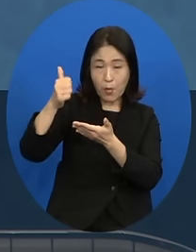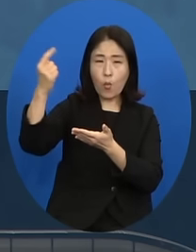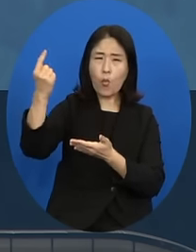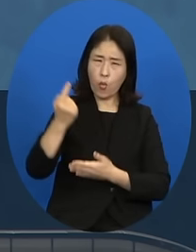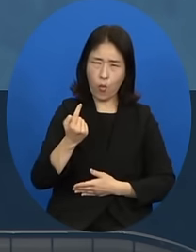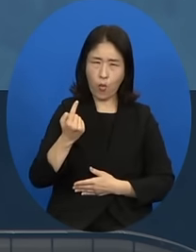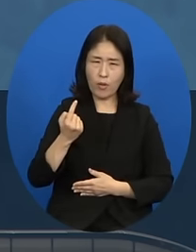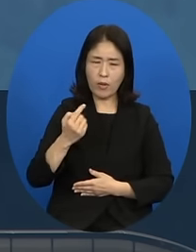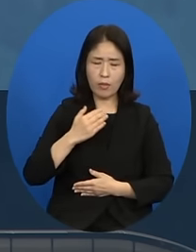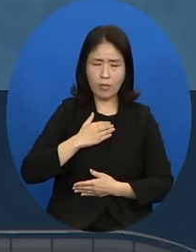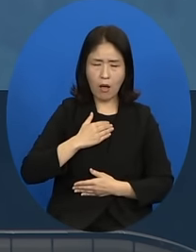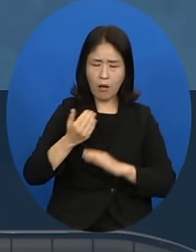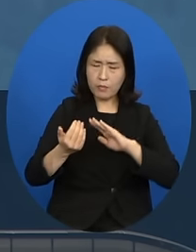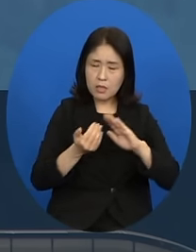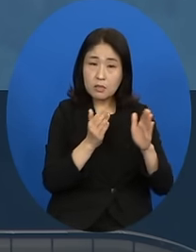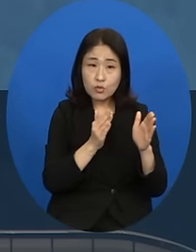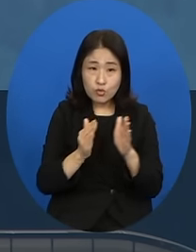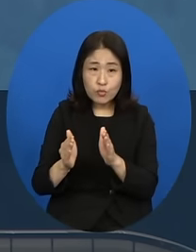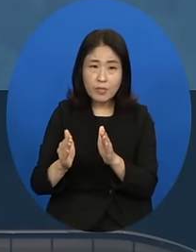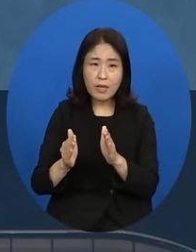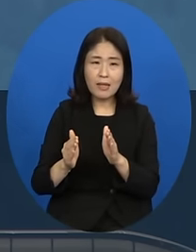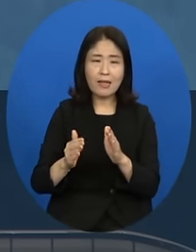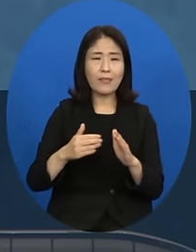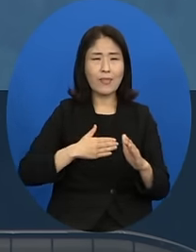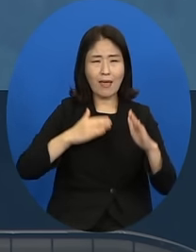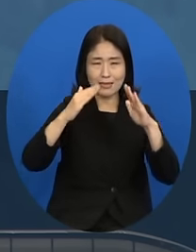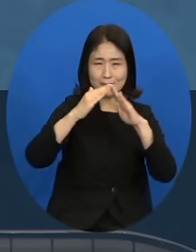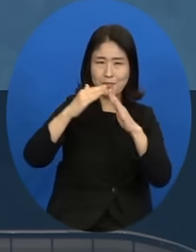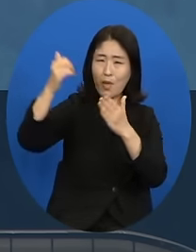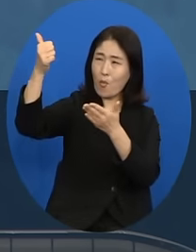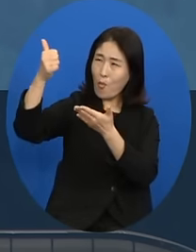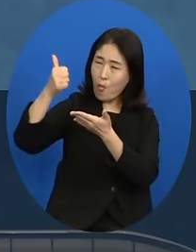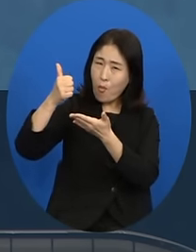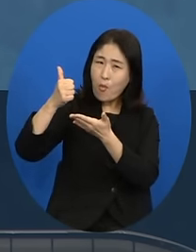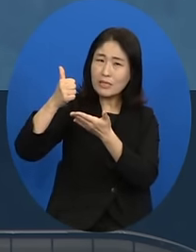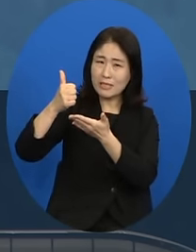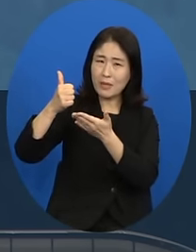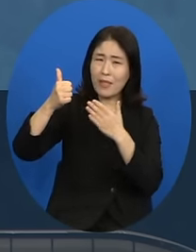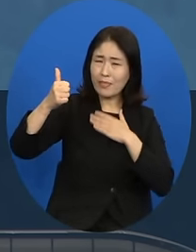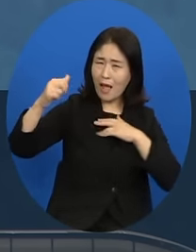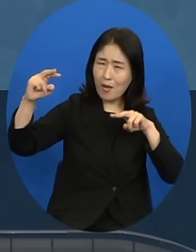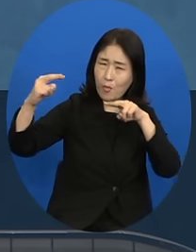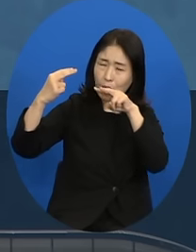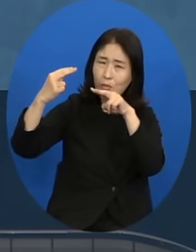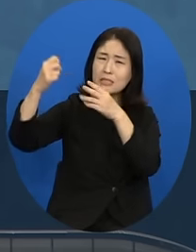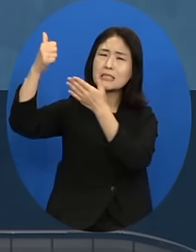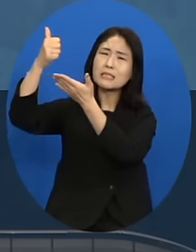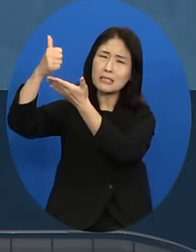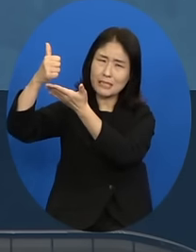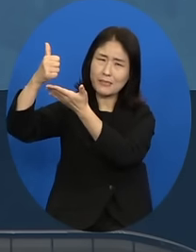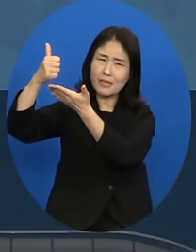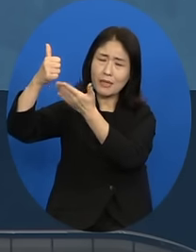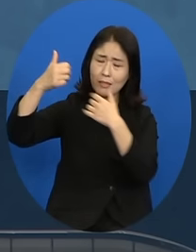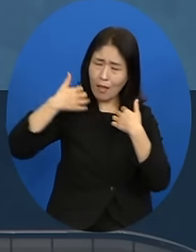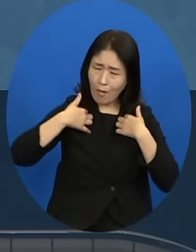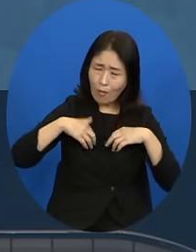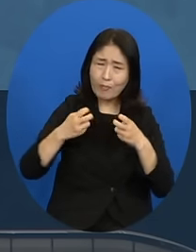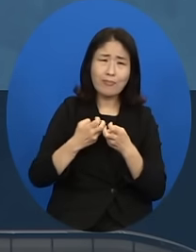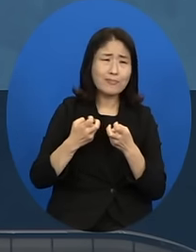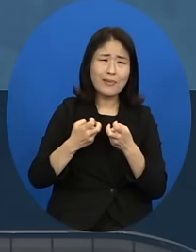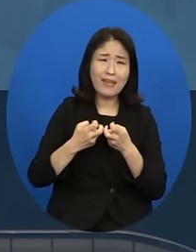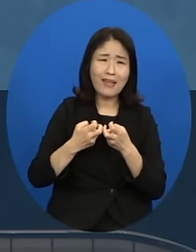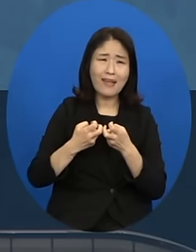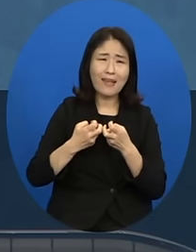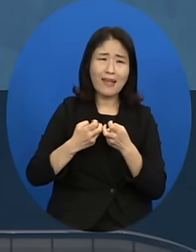길 닦아 예비하자. 내 집에 오시는 님을 날 보러 오시는 님을 그저 어찌 맞느냐. 높은